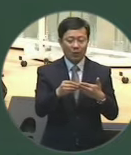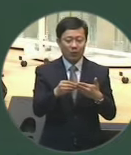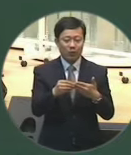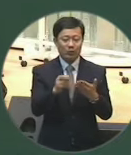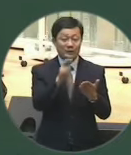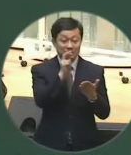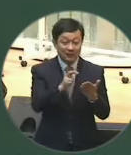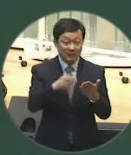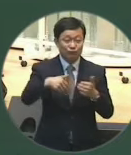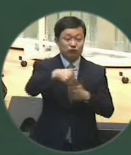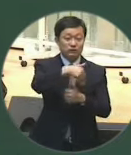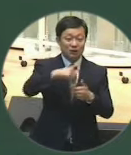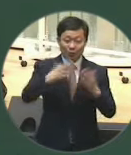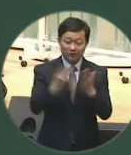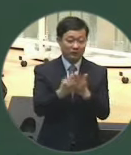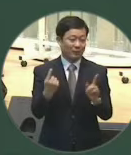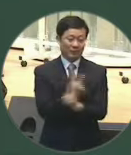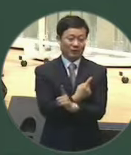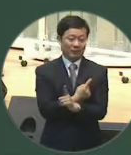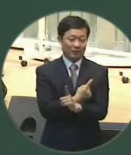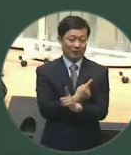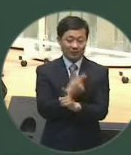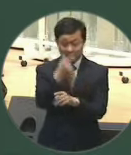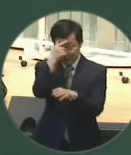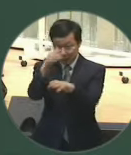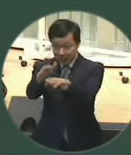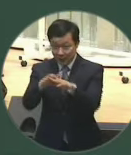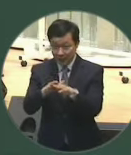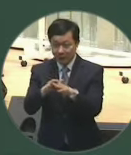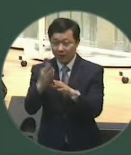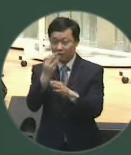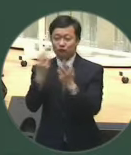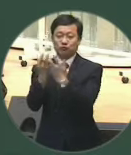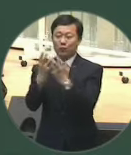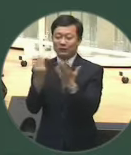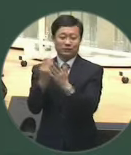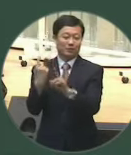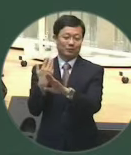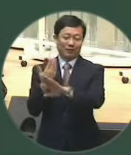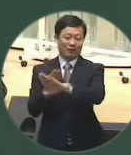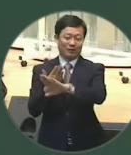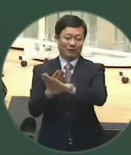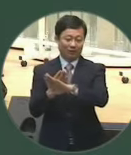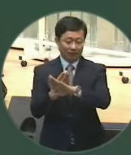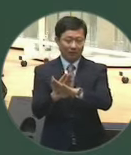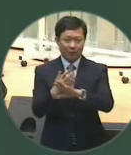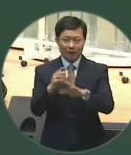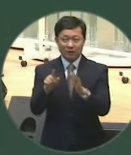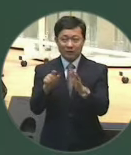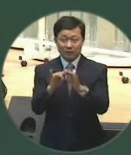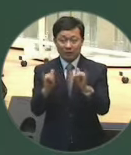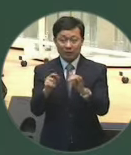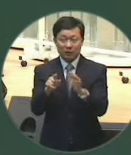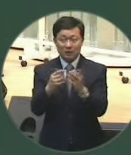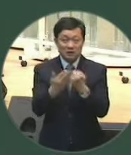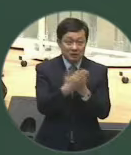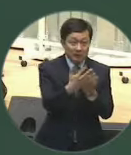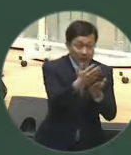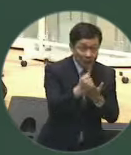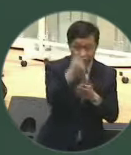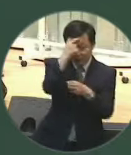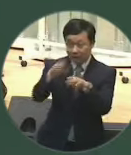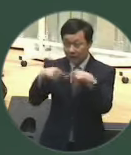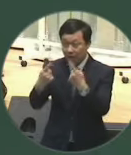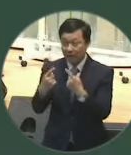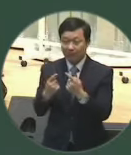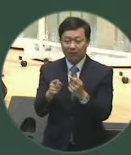were completely different that way. 그날요 예배 달라져요. And the worship itself is different. 사람이 살아나요. And people really become